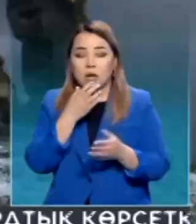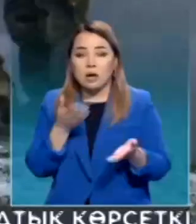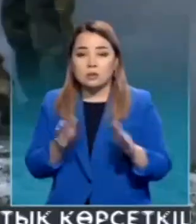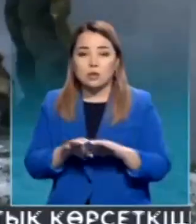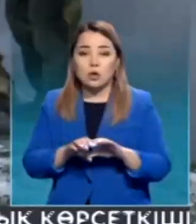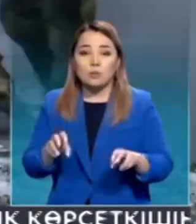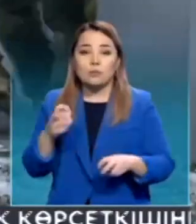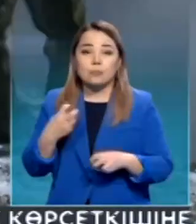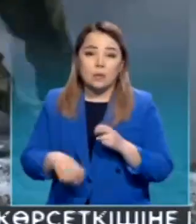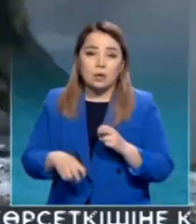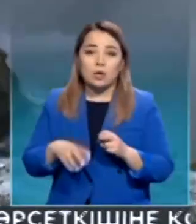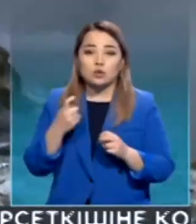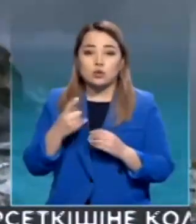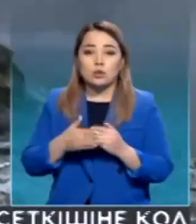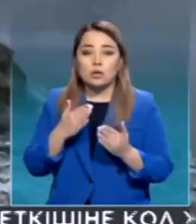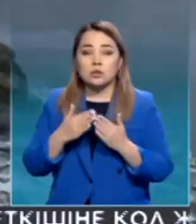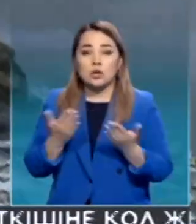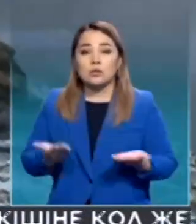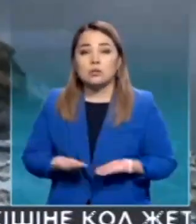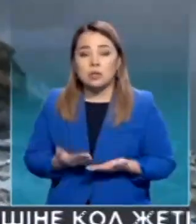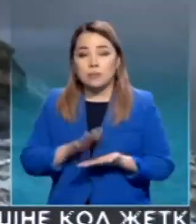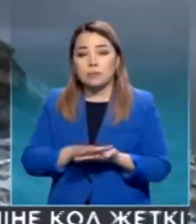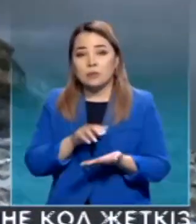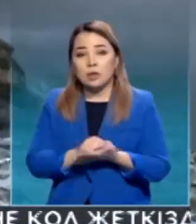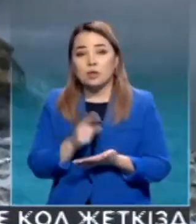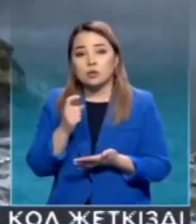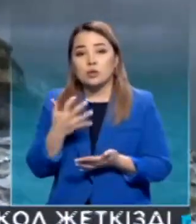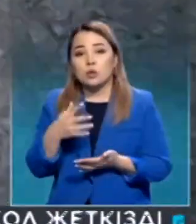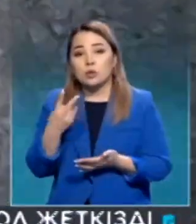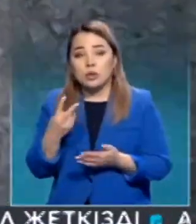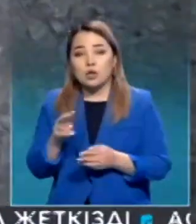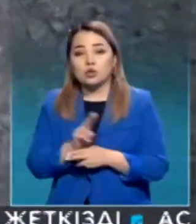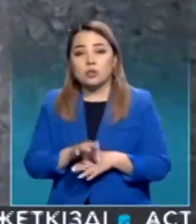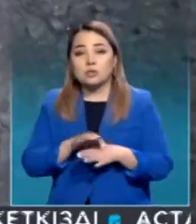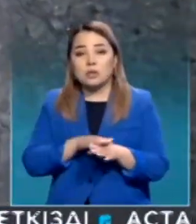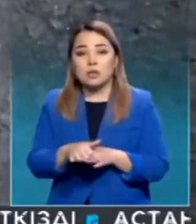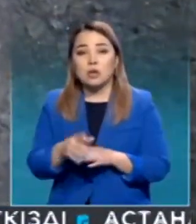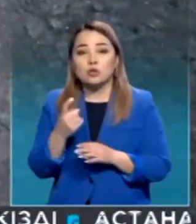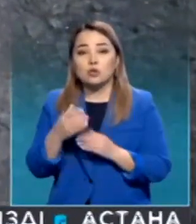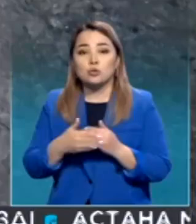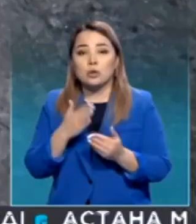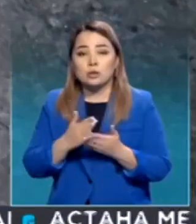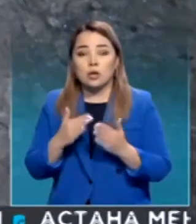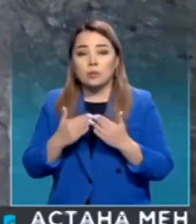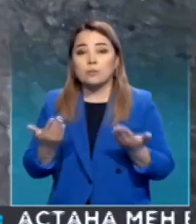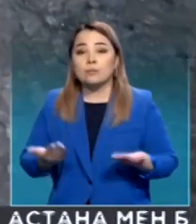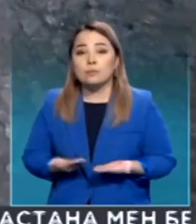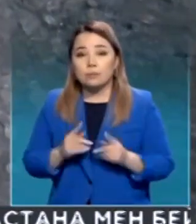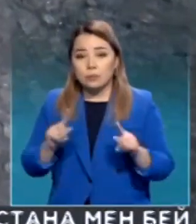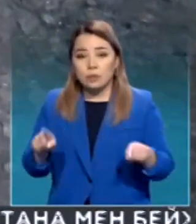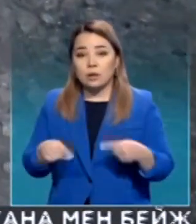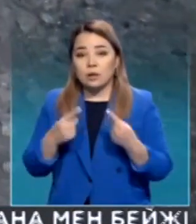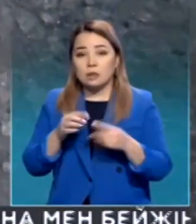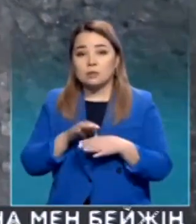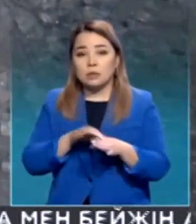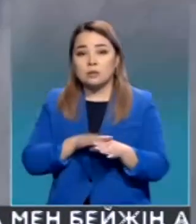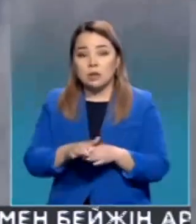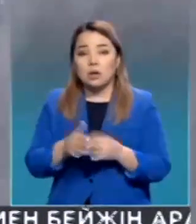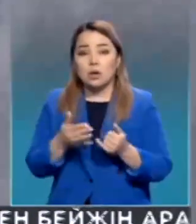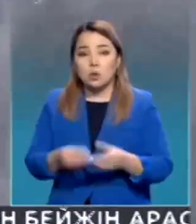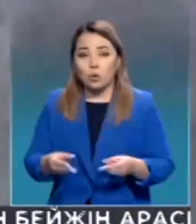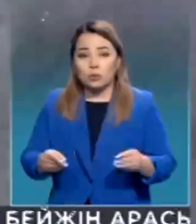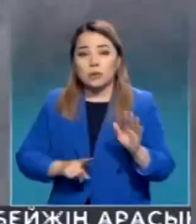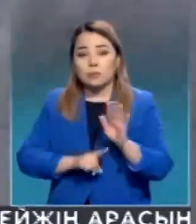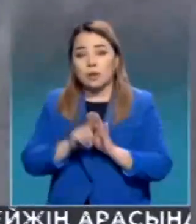кезде 100-ден пәтер бүлінді. Қазір 152-сі жөнделді, 100-ге жуық баспананы қайта қалпына келтіріп жатыр. Ал көктем